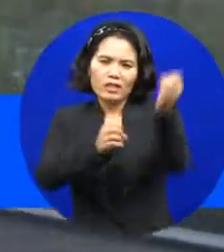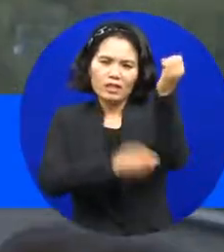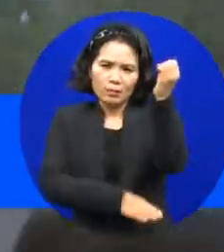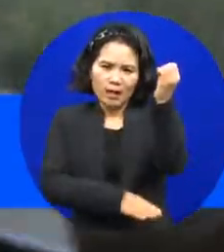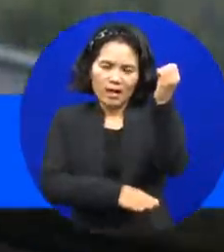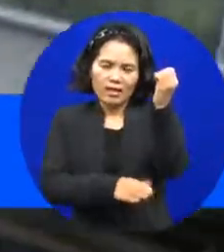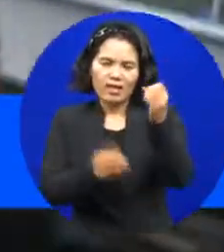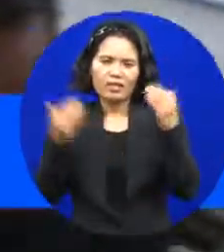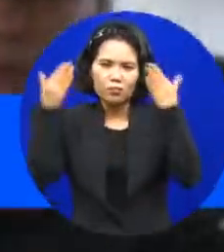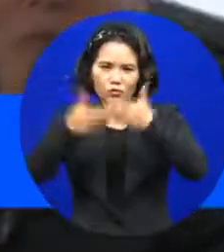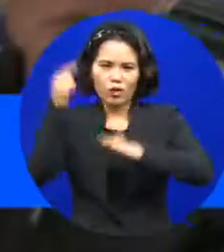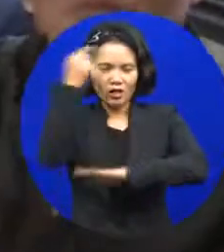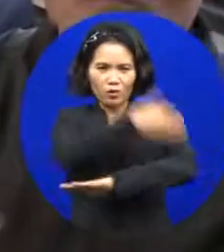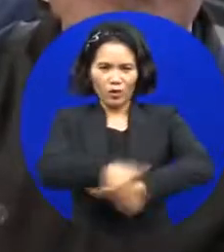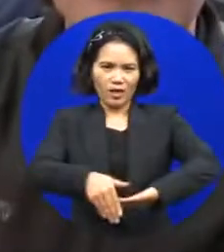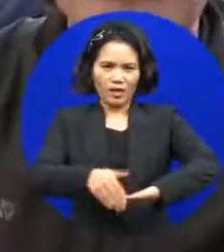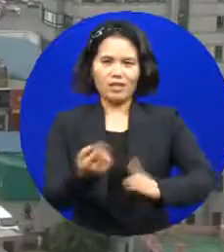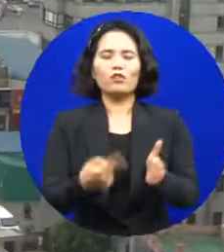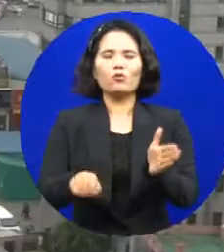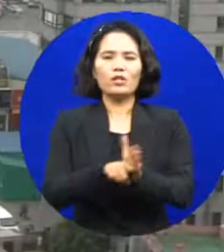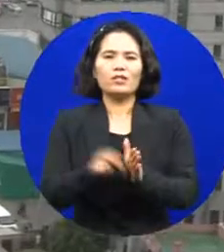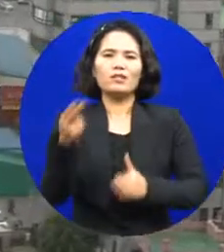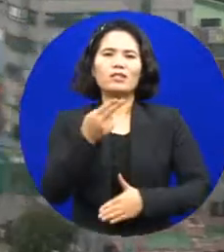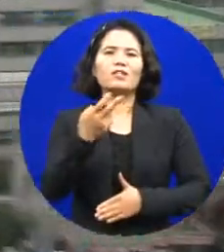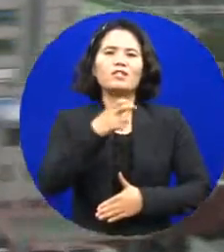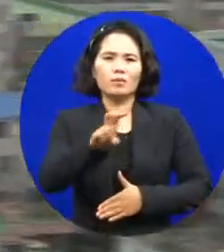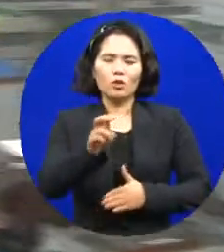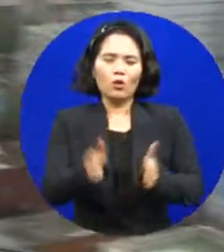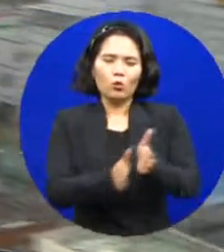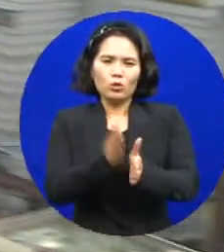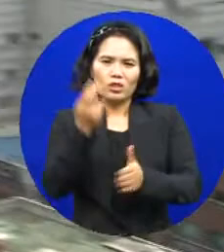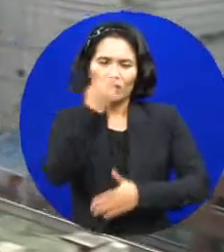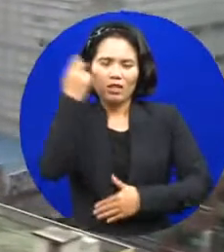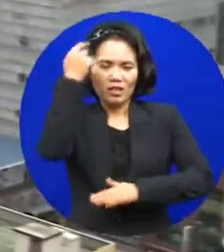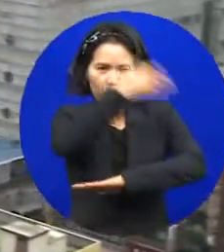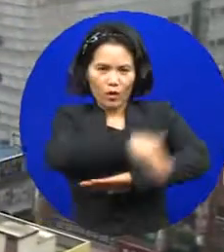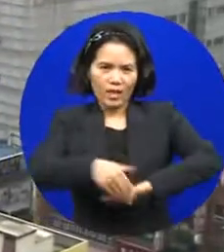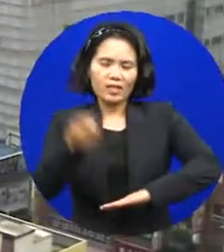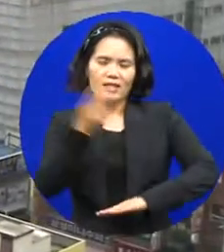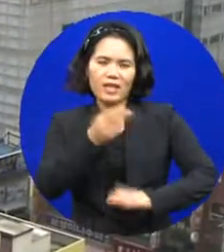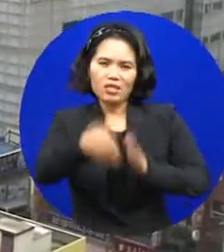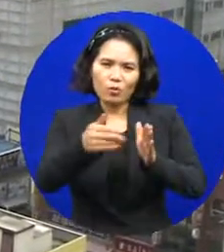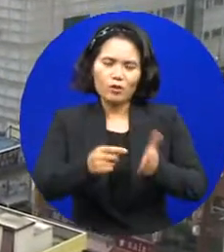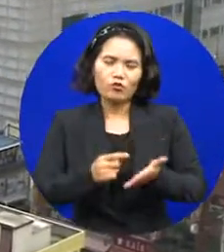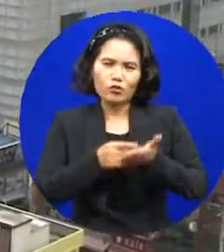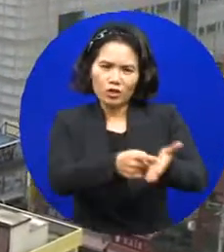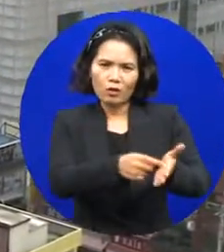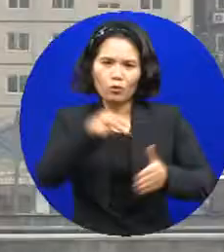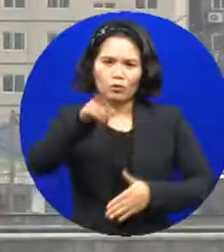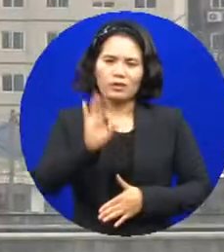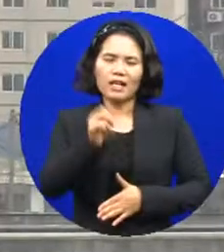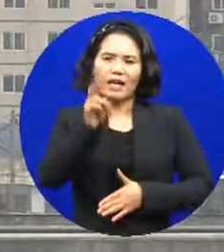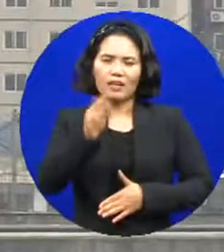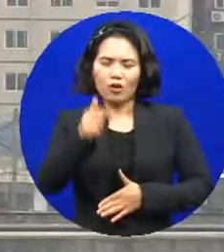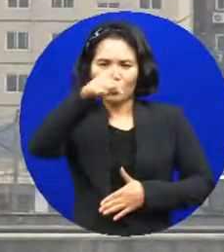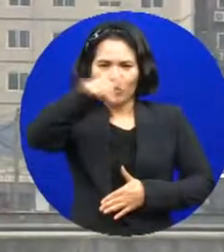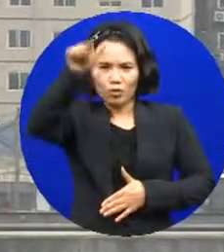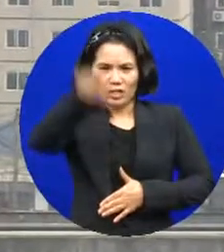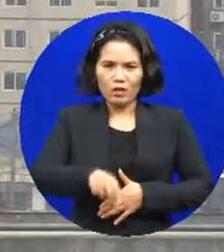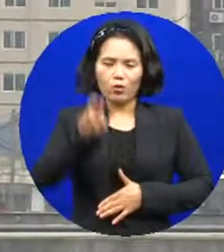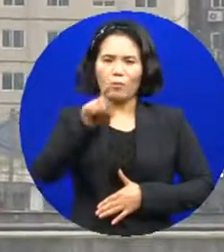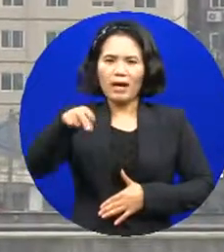도시 기반 조성에 주력할 계획입니다. 이를 위해 2020년 도시관리계획 재정비를 추진하고